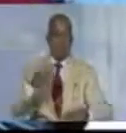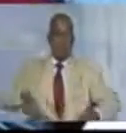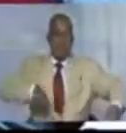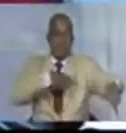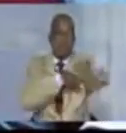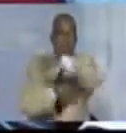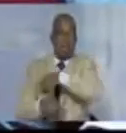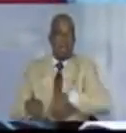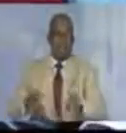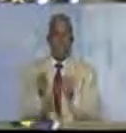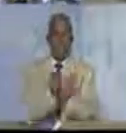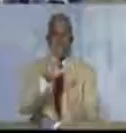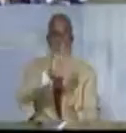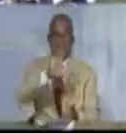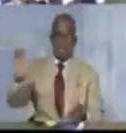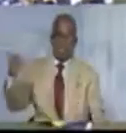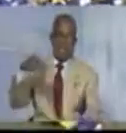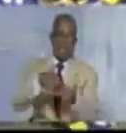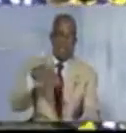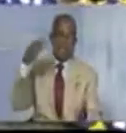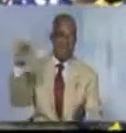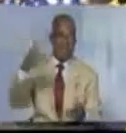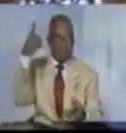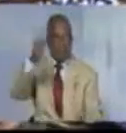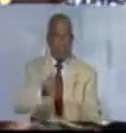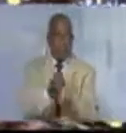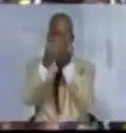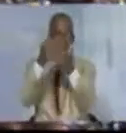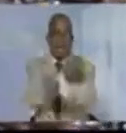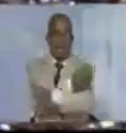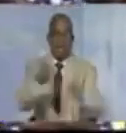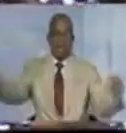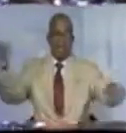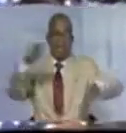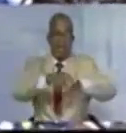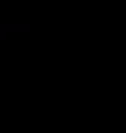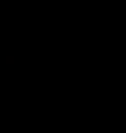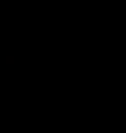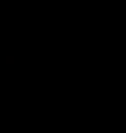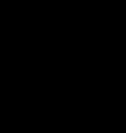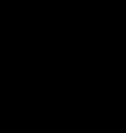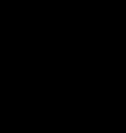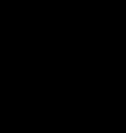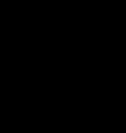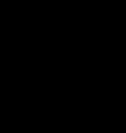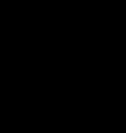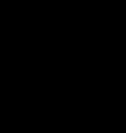francs CFA pour contribuer à l'autonomisation financière des femmes de Satamansokoro.